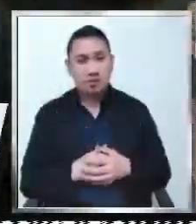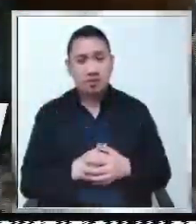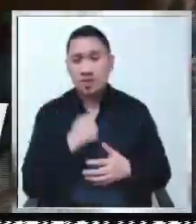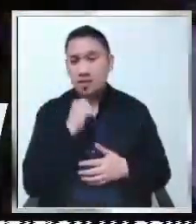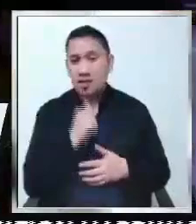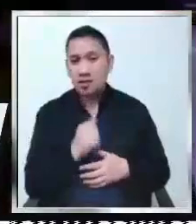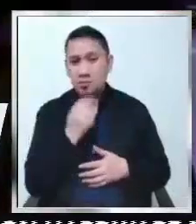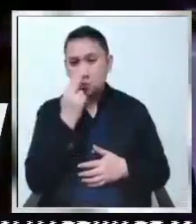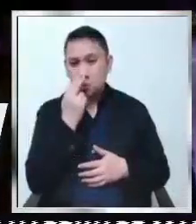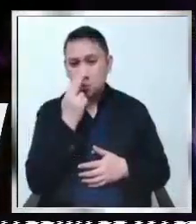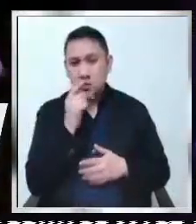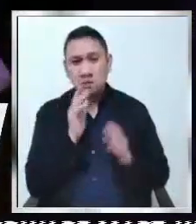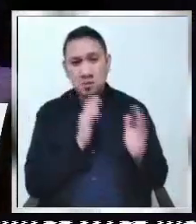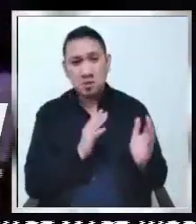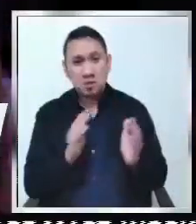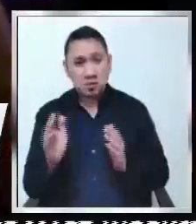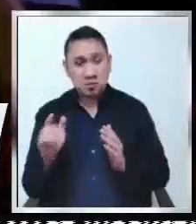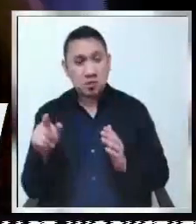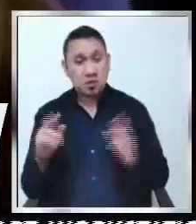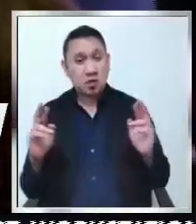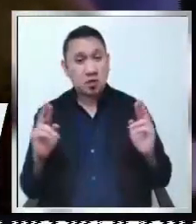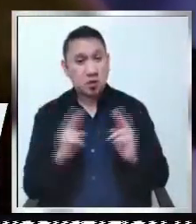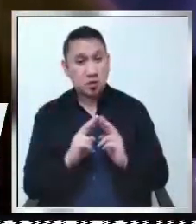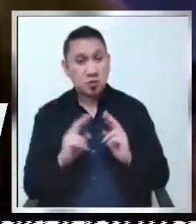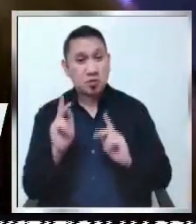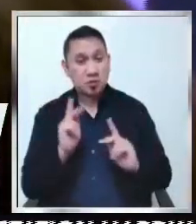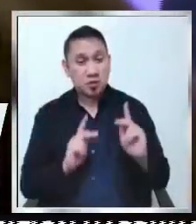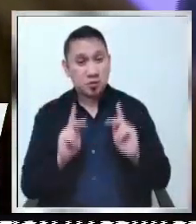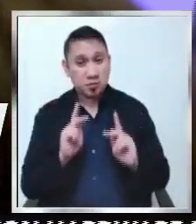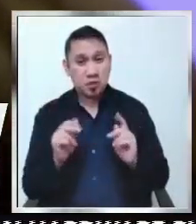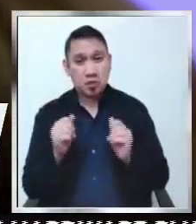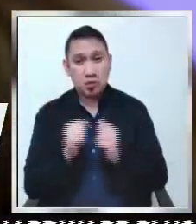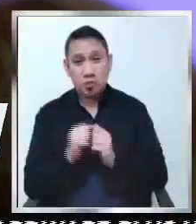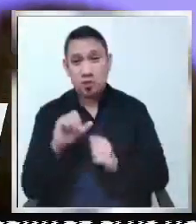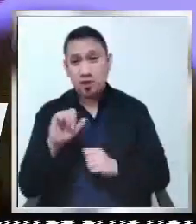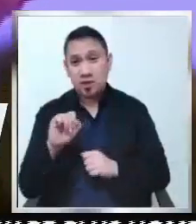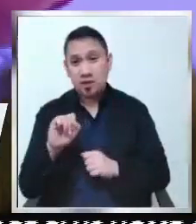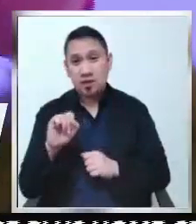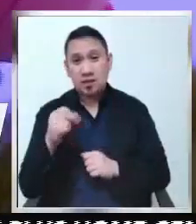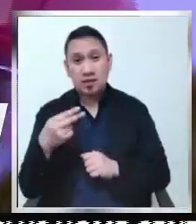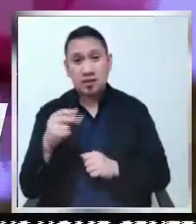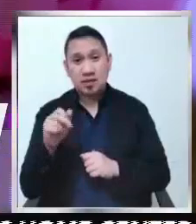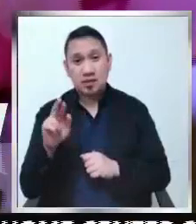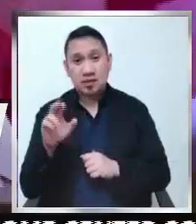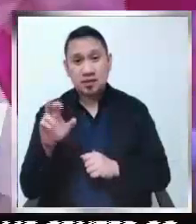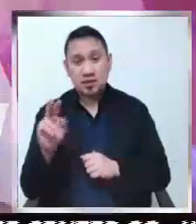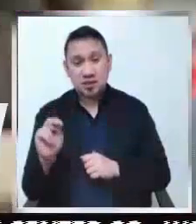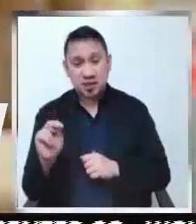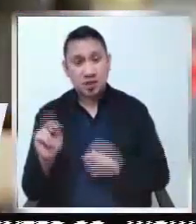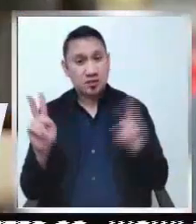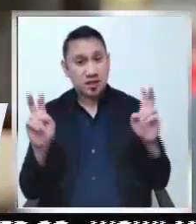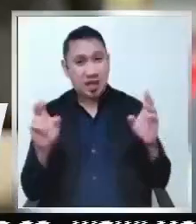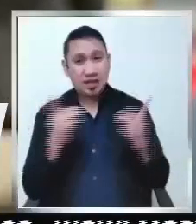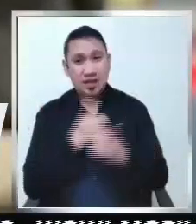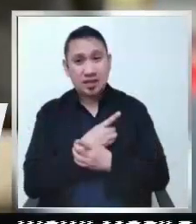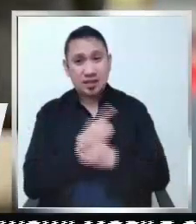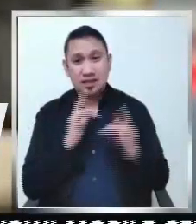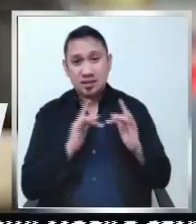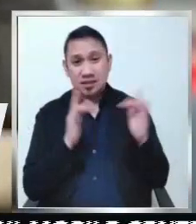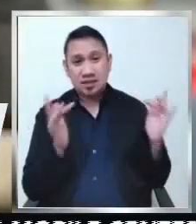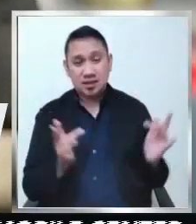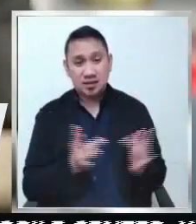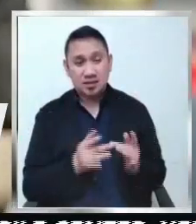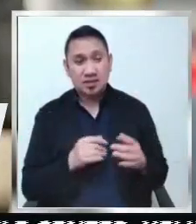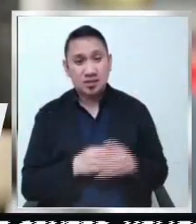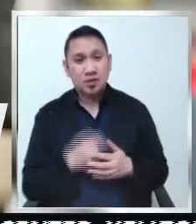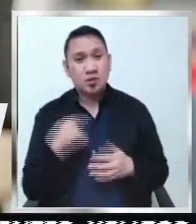sa reunion concert nila ni Sharon Cuneta na Dear Heart sa October 27. We're trying to do our